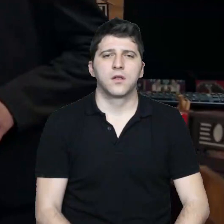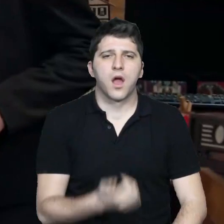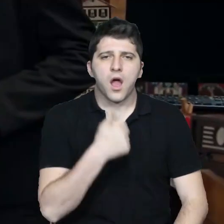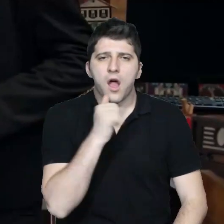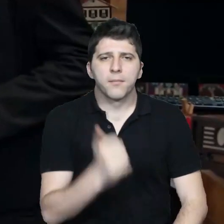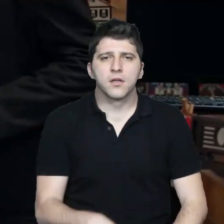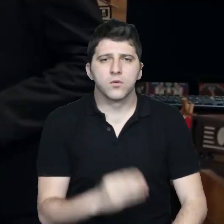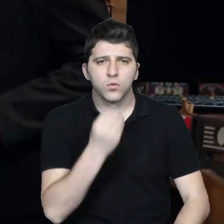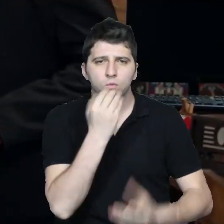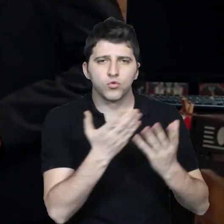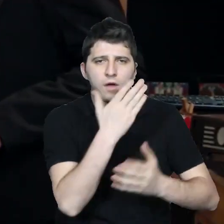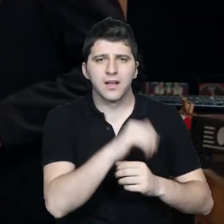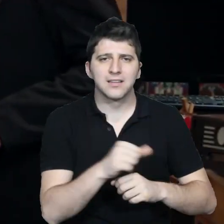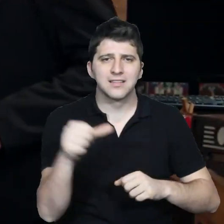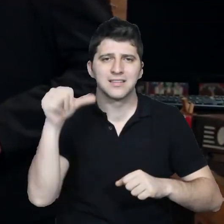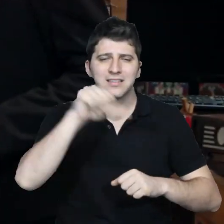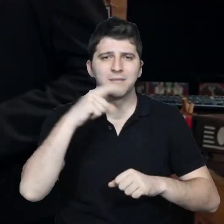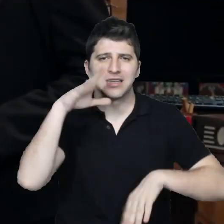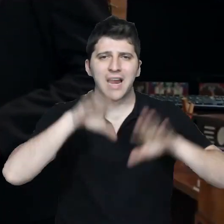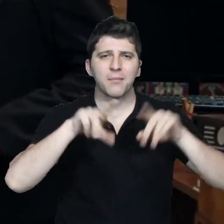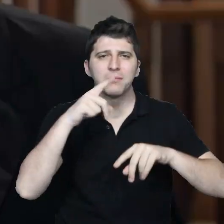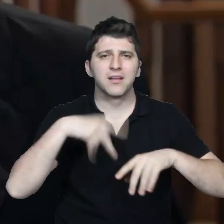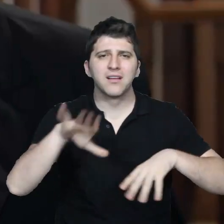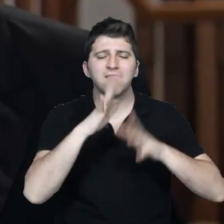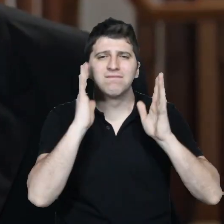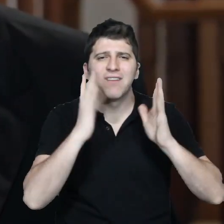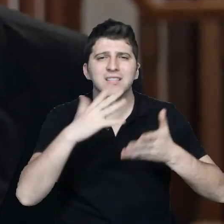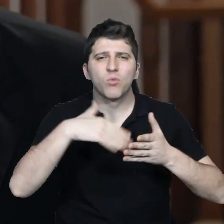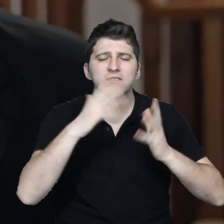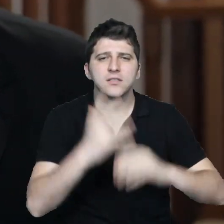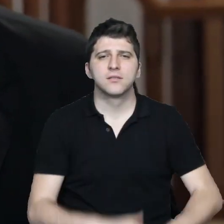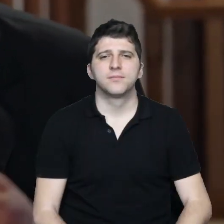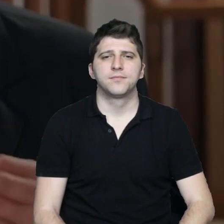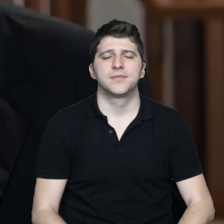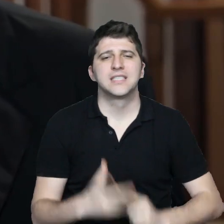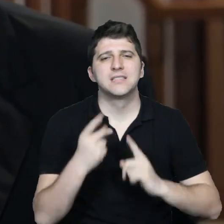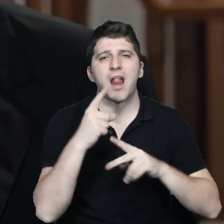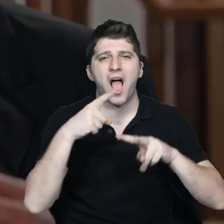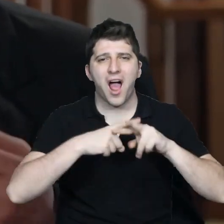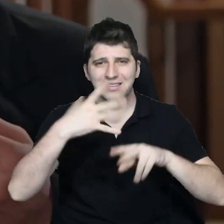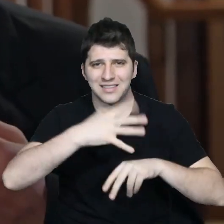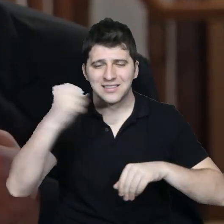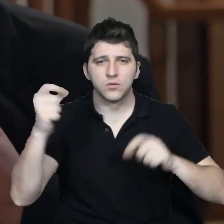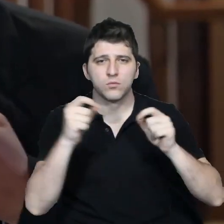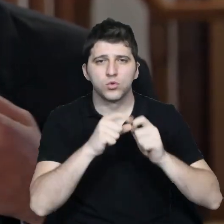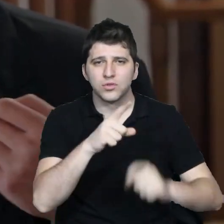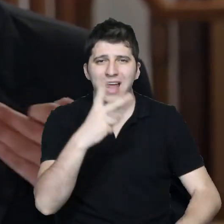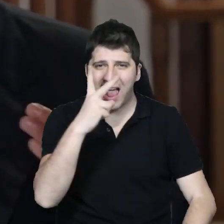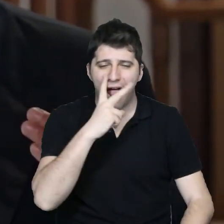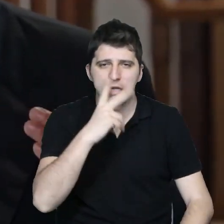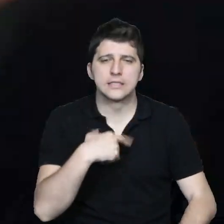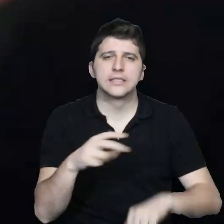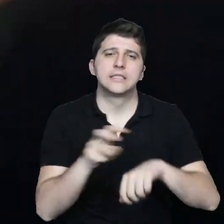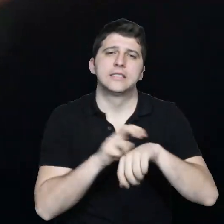Abi, mutfak deterjan reklamı gibi tepelime bulaşık dolu. Ne oldu, niye çağırdın? İsmail, Arda'nın alıkonulması ve Burcu yengenin gözyaşları beni